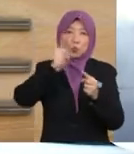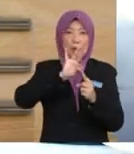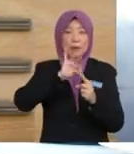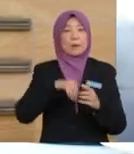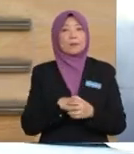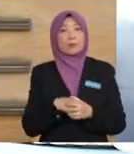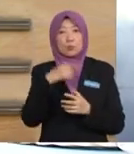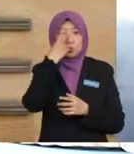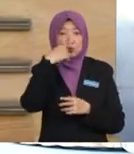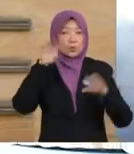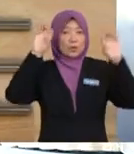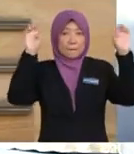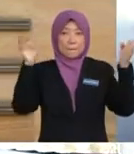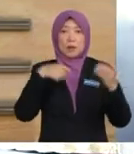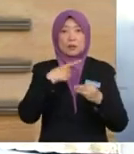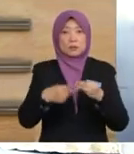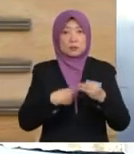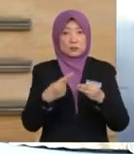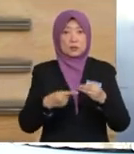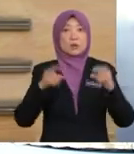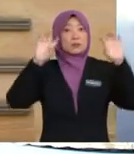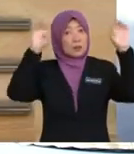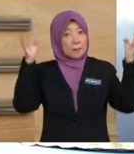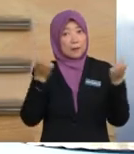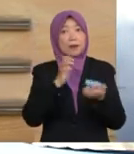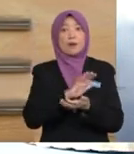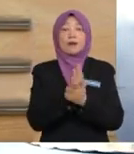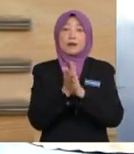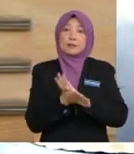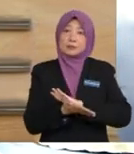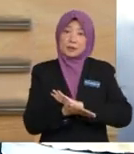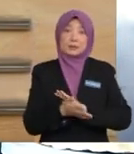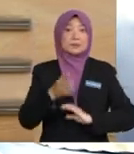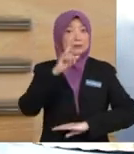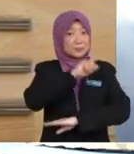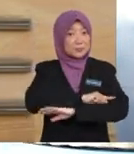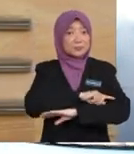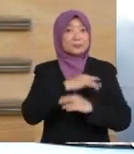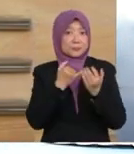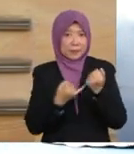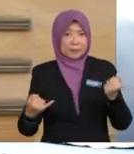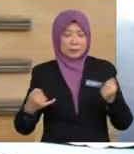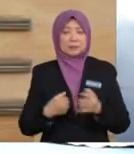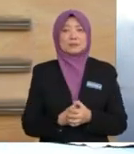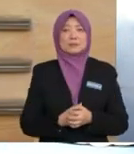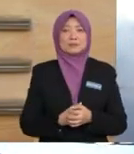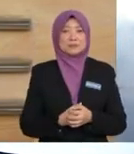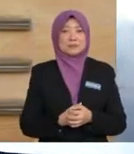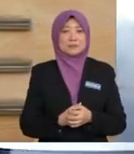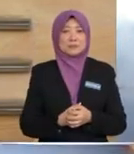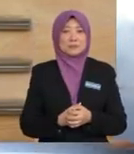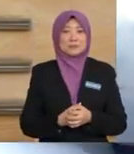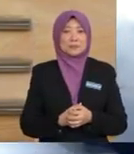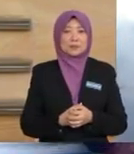ini adalah berkenaan dengan tema hari jadi. Cikgu boleh tak saya ubahkan kek ni boleh. Ke tengah supaya